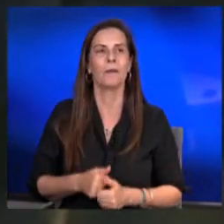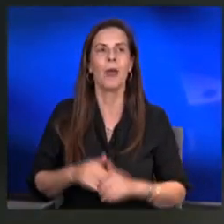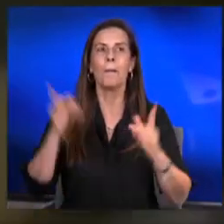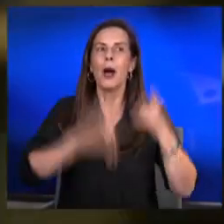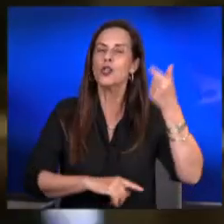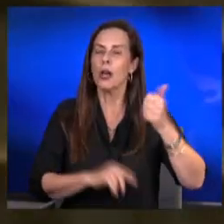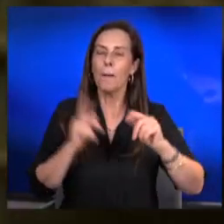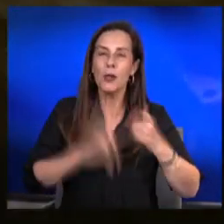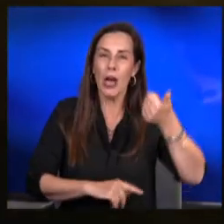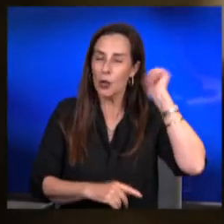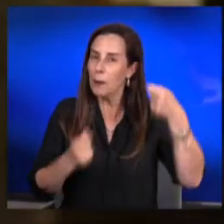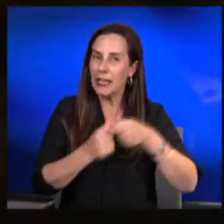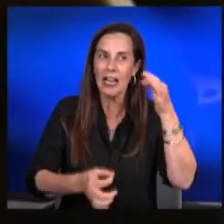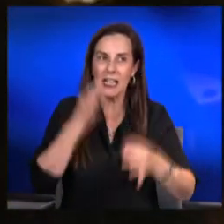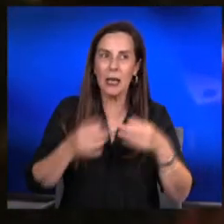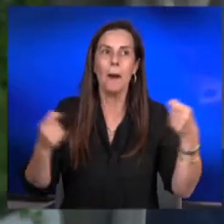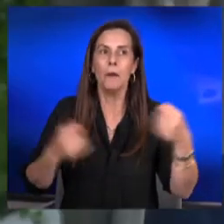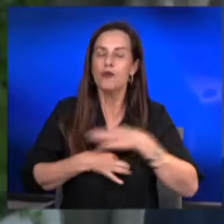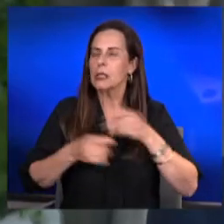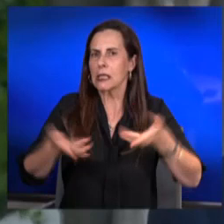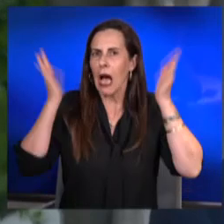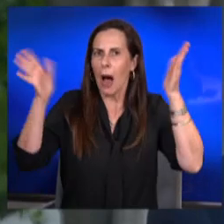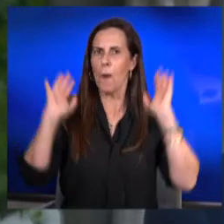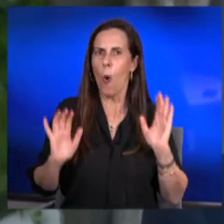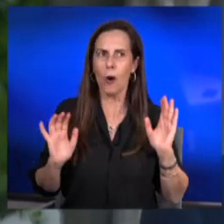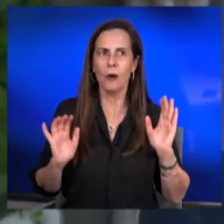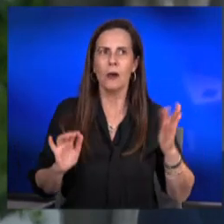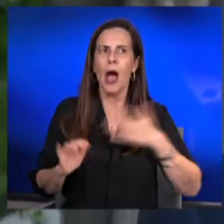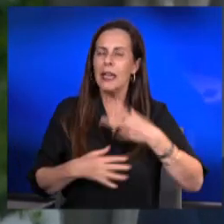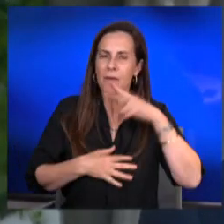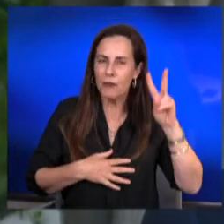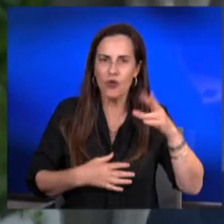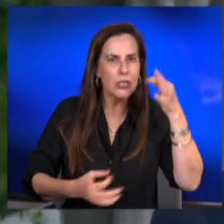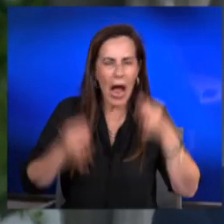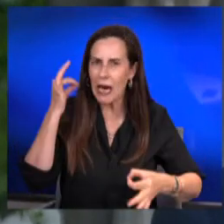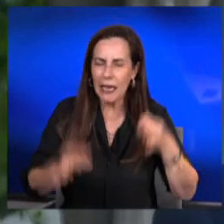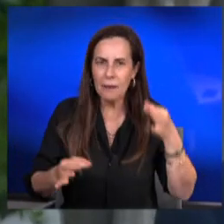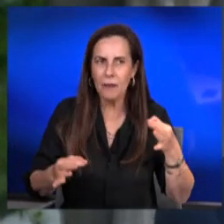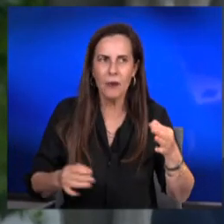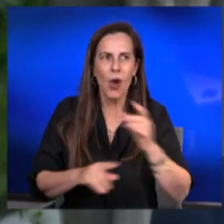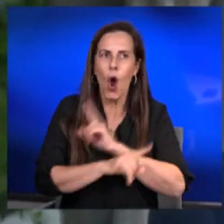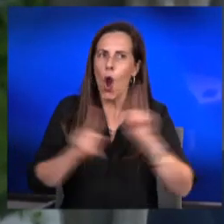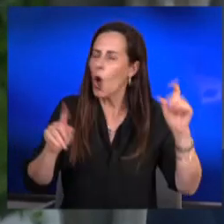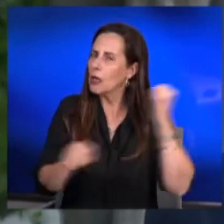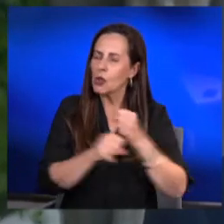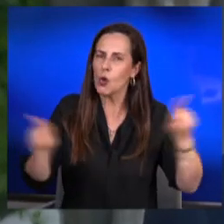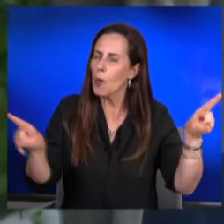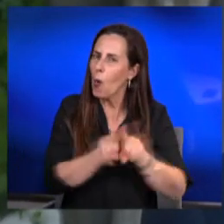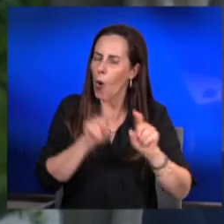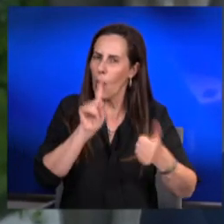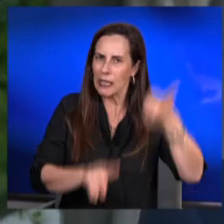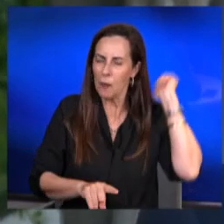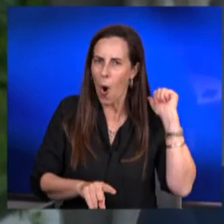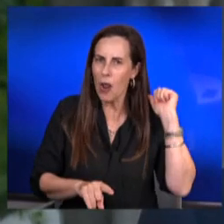מבחינת השחקנים, מבחינתנו זה חמור ביותר. אני מבטיח שהשחקנים לא יחזרו על אירוע שקרה אתמול. אם